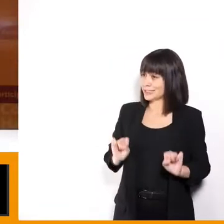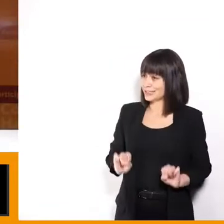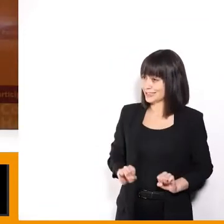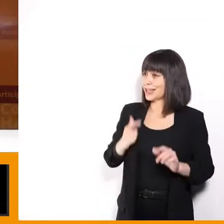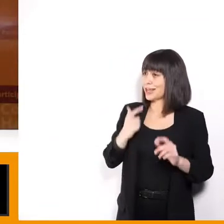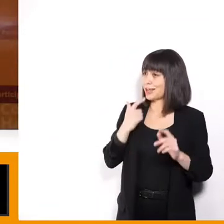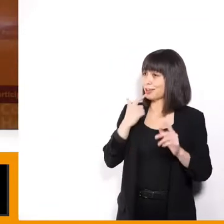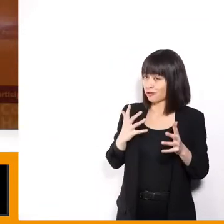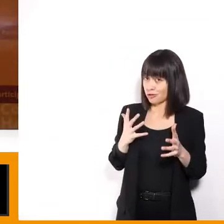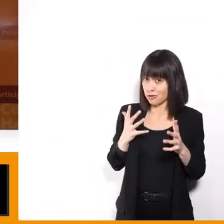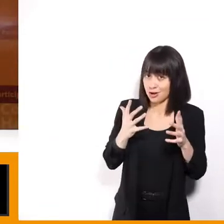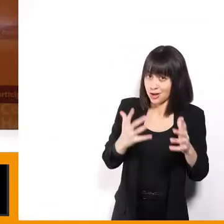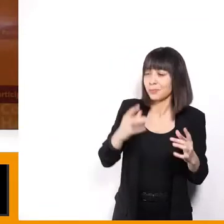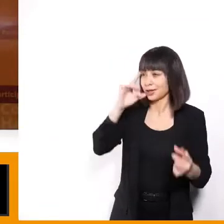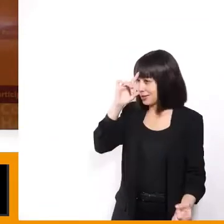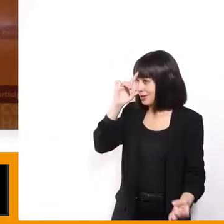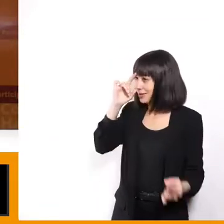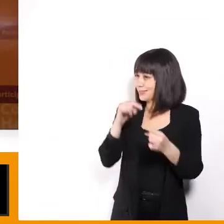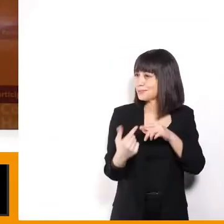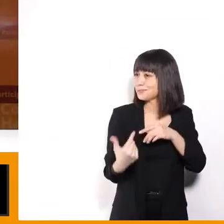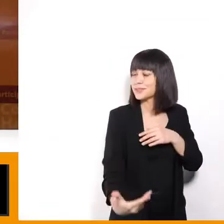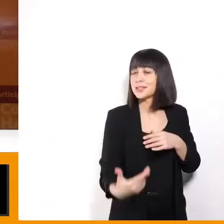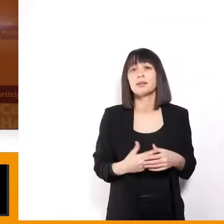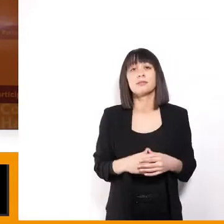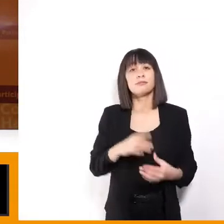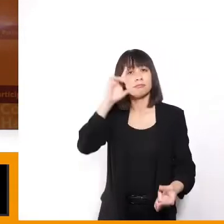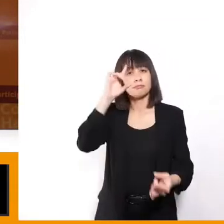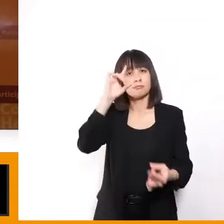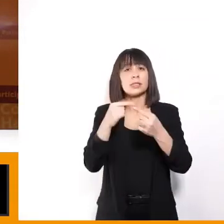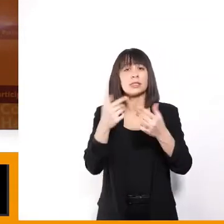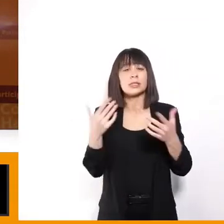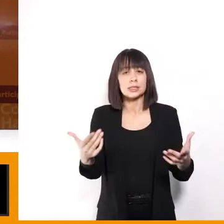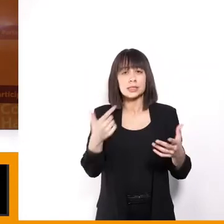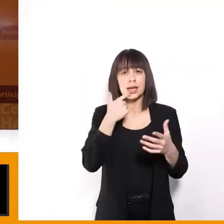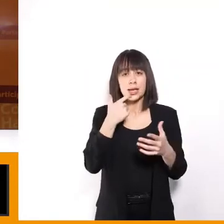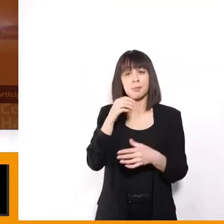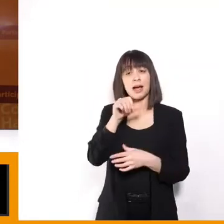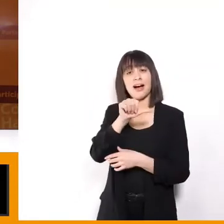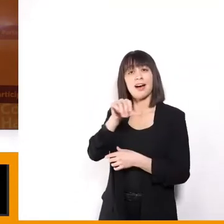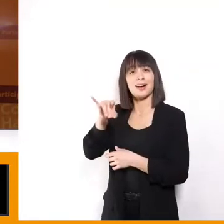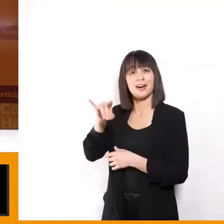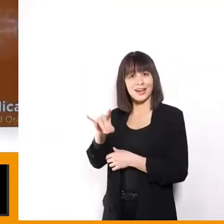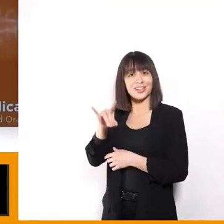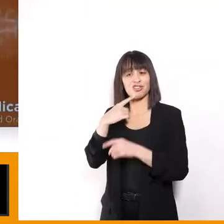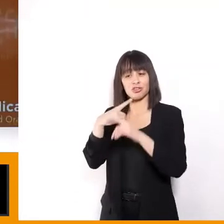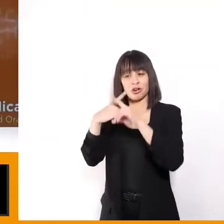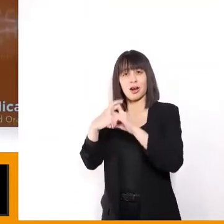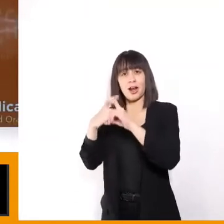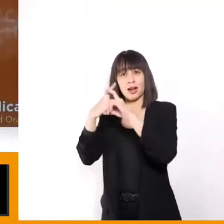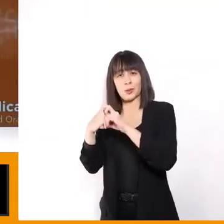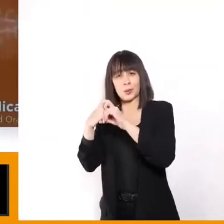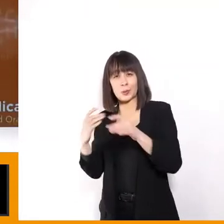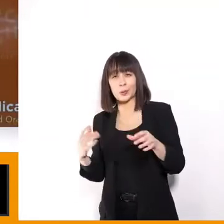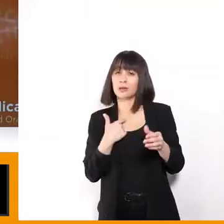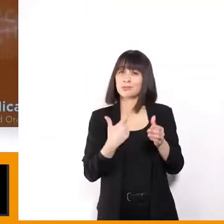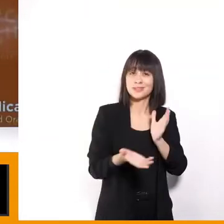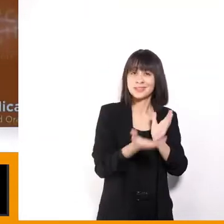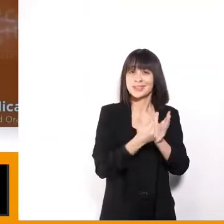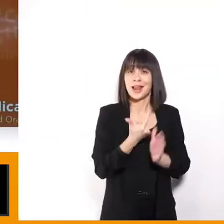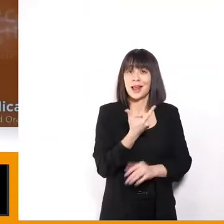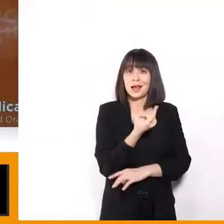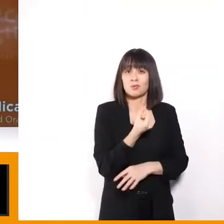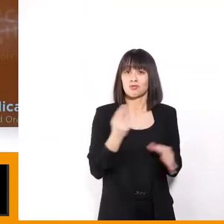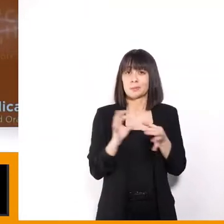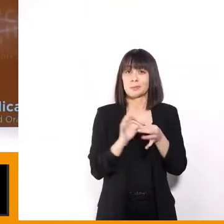impliqué sur ces questions-là, et notamment sur la question de l'individualisation de l'AAH. On aura sans doute l'occasion d'en reparler, mais